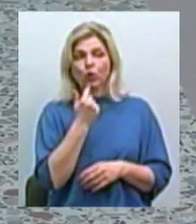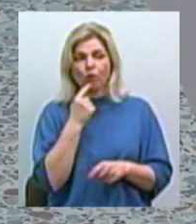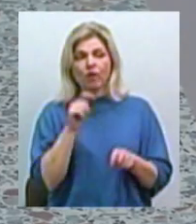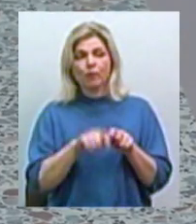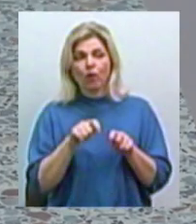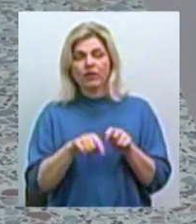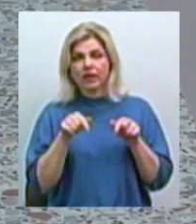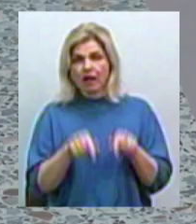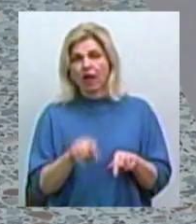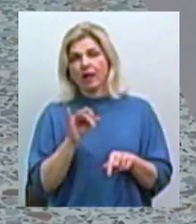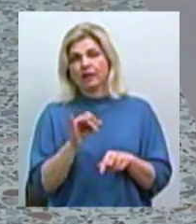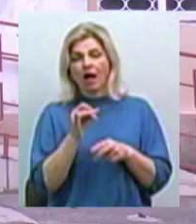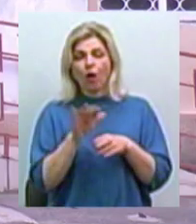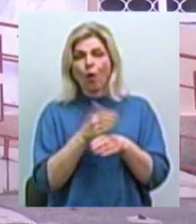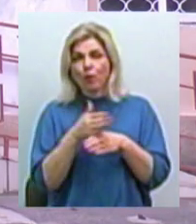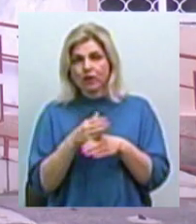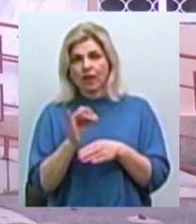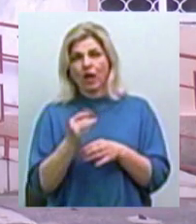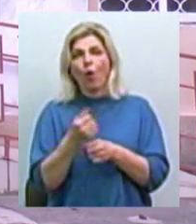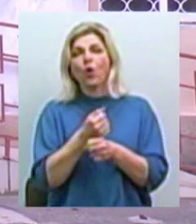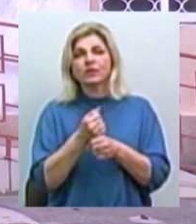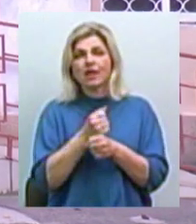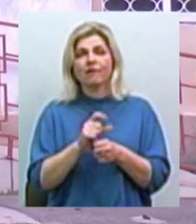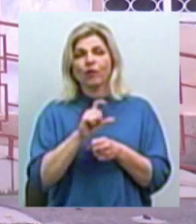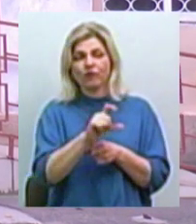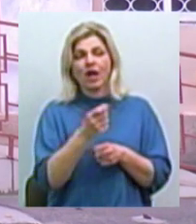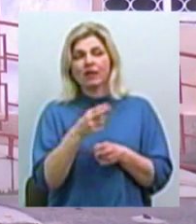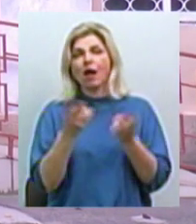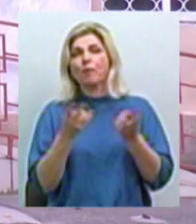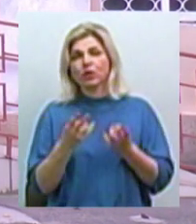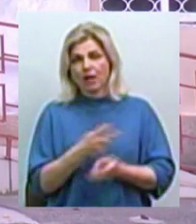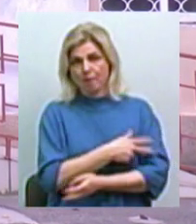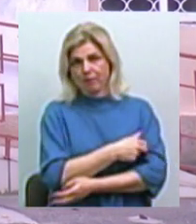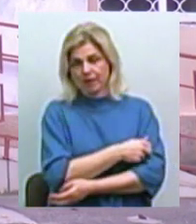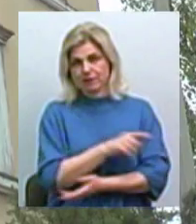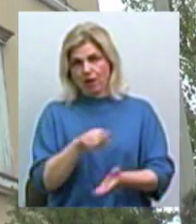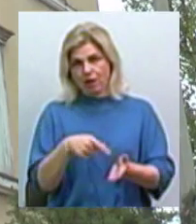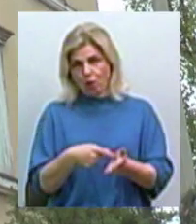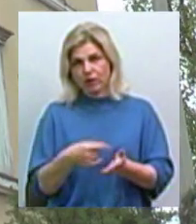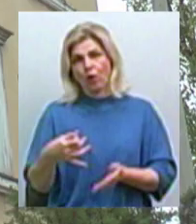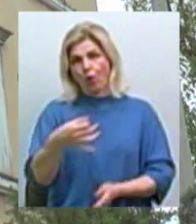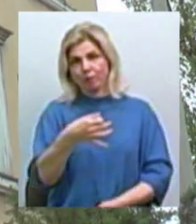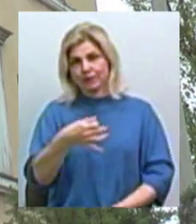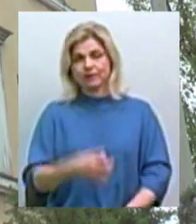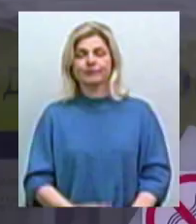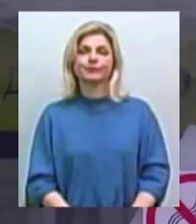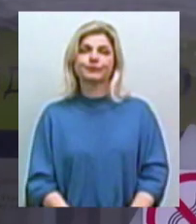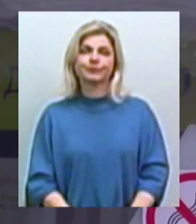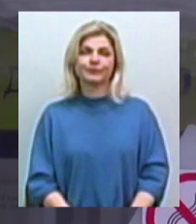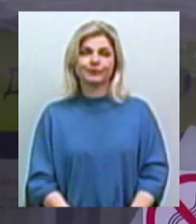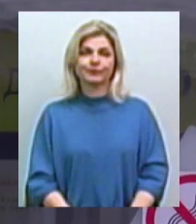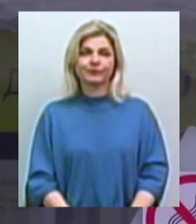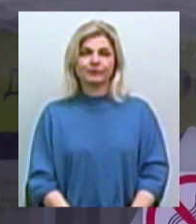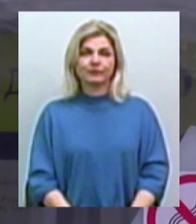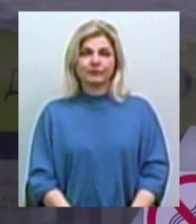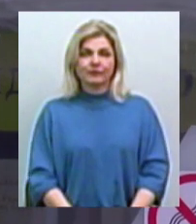перевіряють, ділять на компоненти та консервують для потреб лікарень міста та області. Катерина Максименко, Ігор Чорний. Новини на